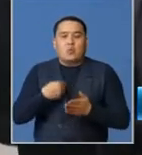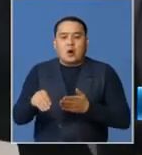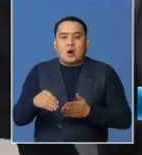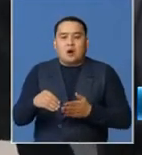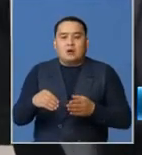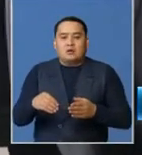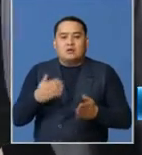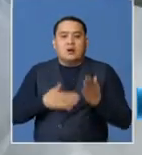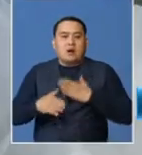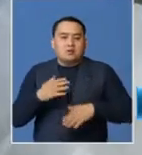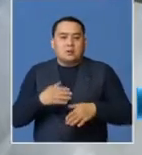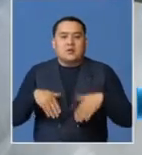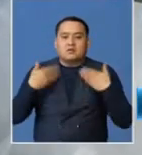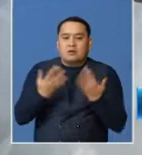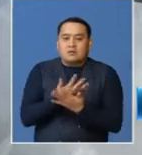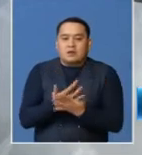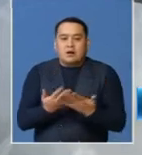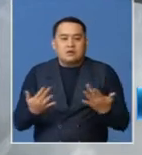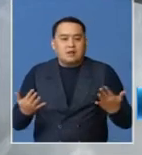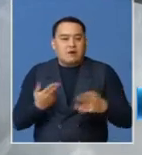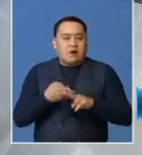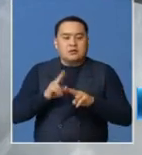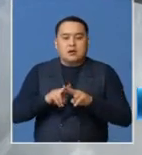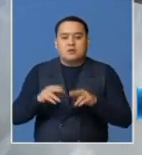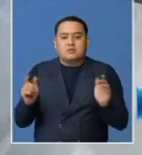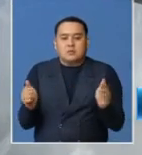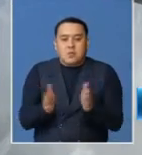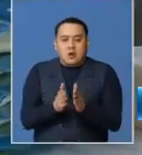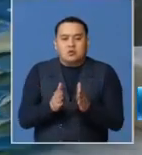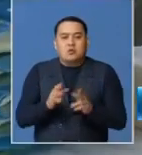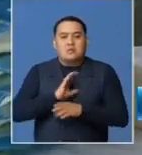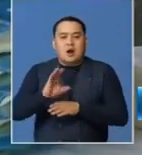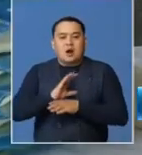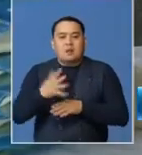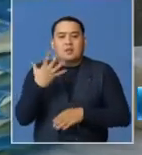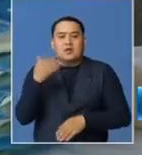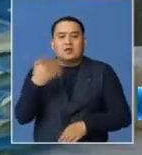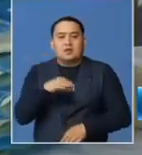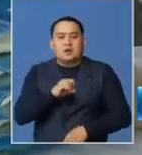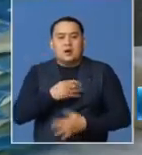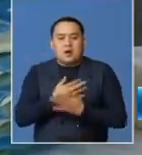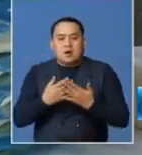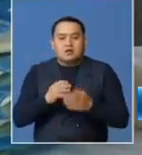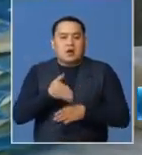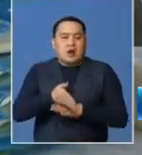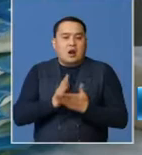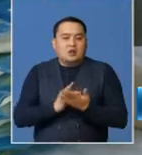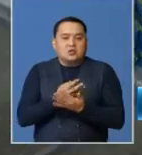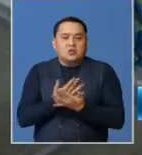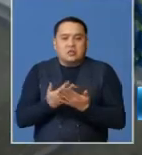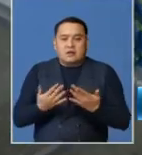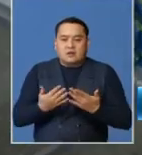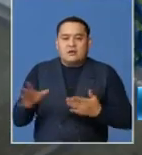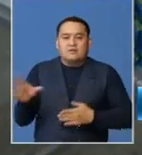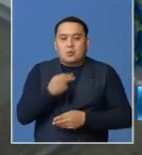горят глаза от представленного ассортимента. Ведь в этом небольшом здании производится более 50 видов разных хлебобулочных изделий.